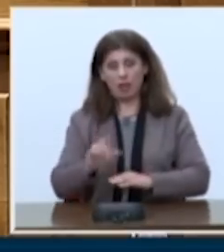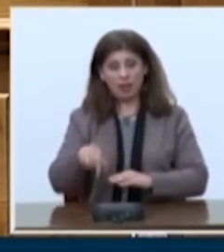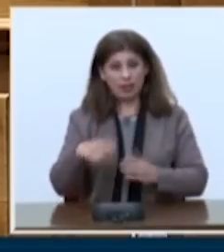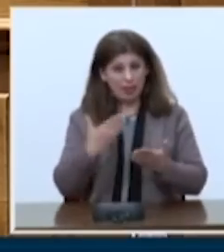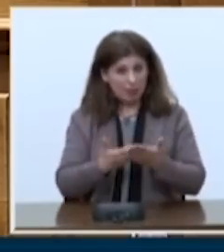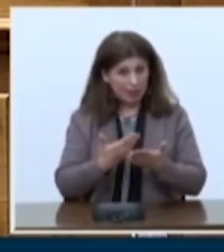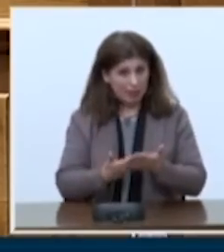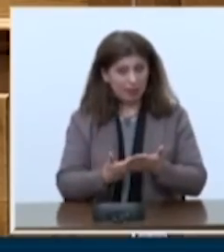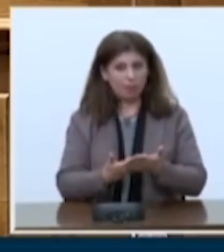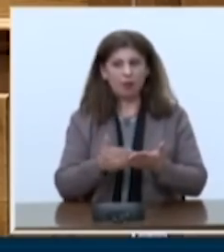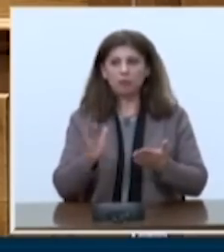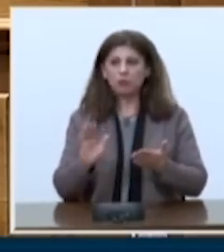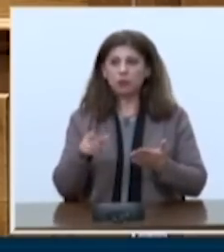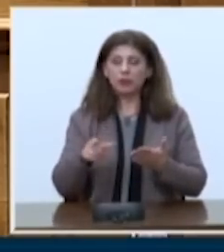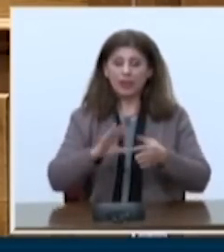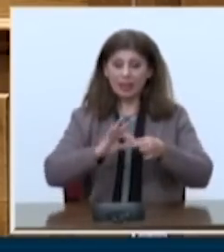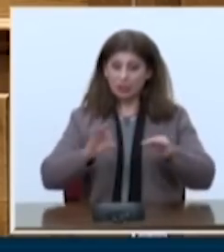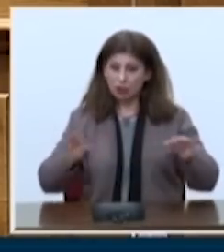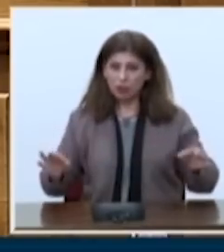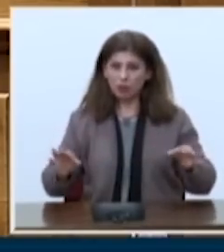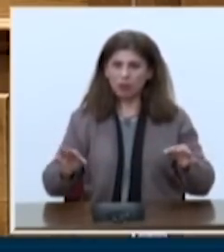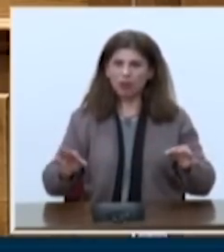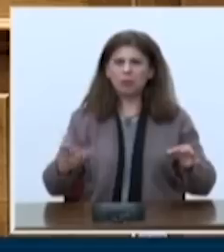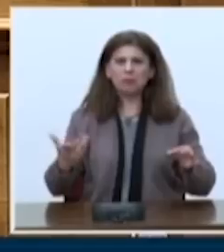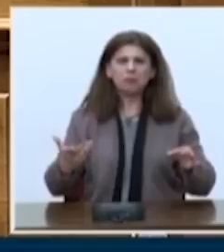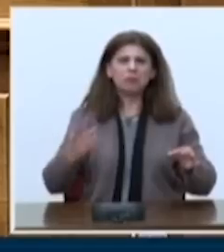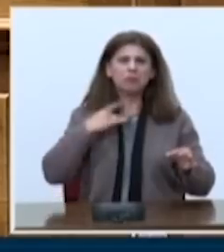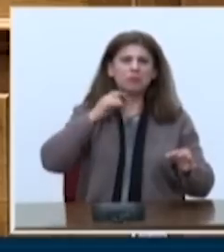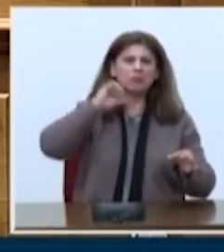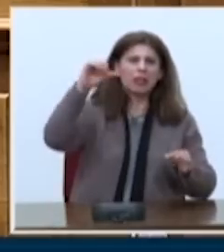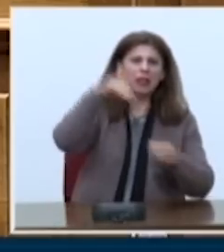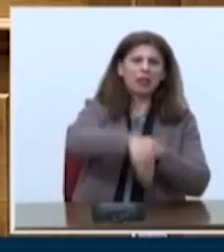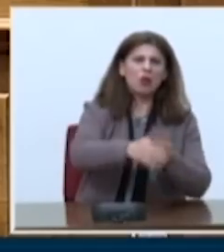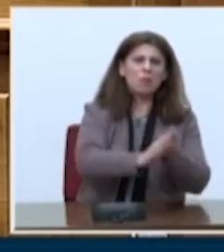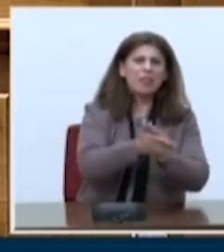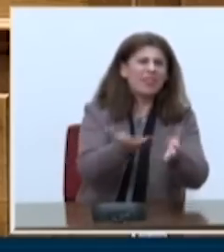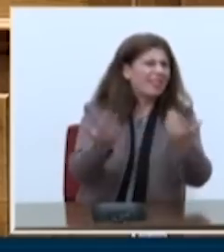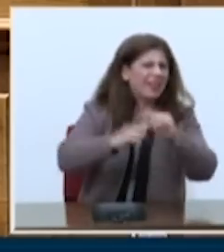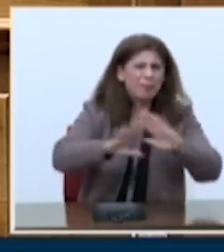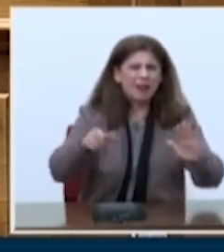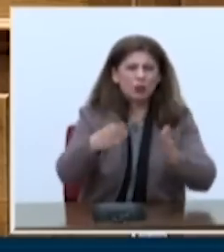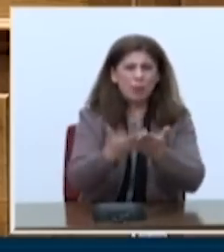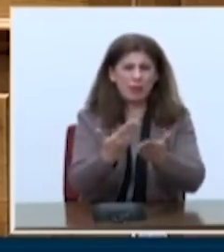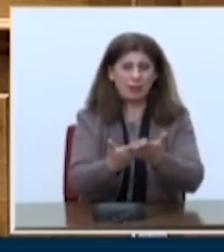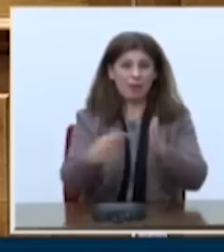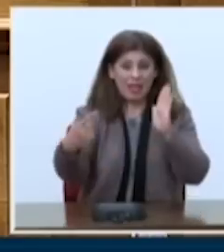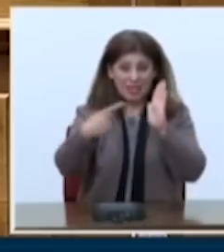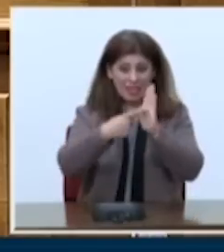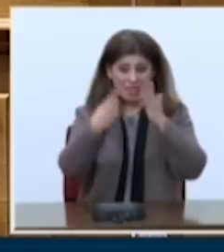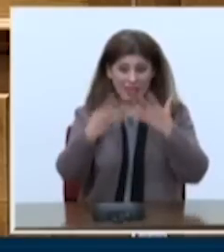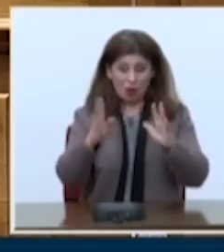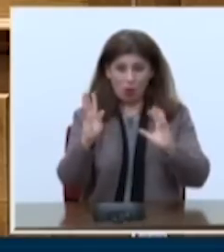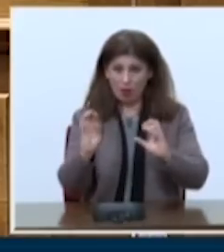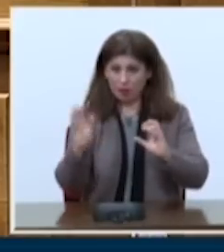επιχείρημα που είναι ιστορικά πλήρως χρεοκοπημένο. Το 1990, θυμούνται